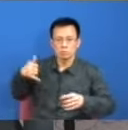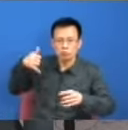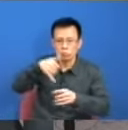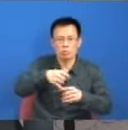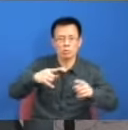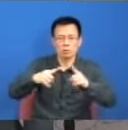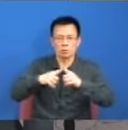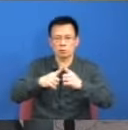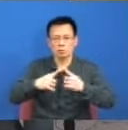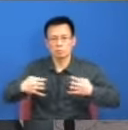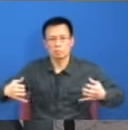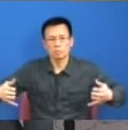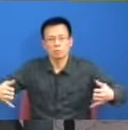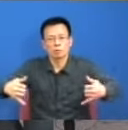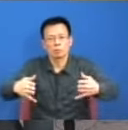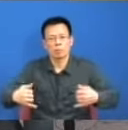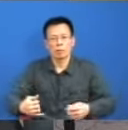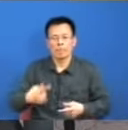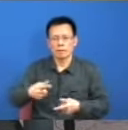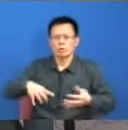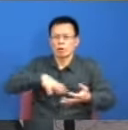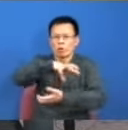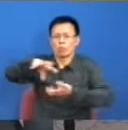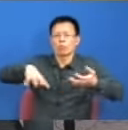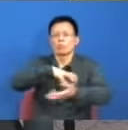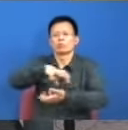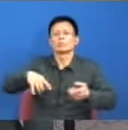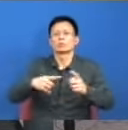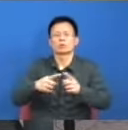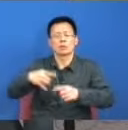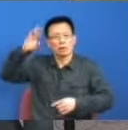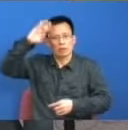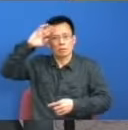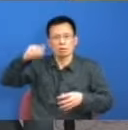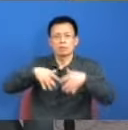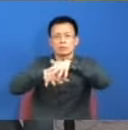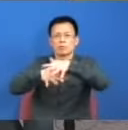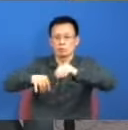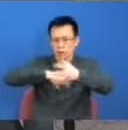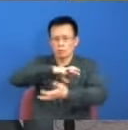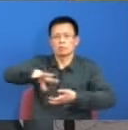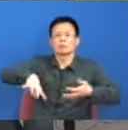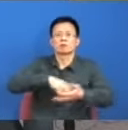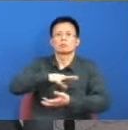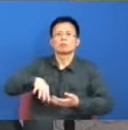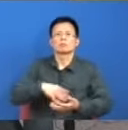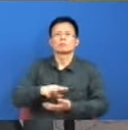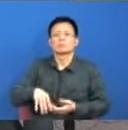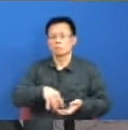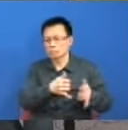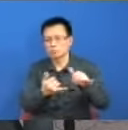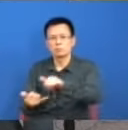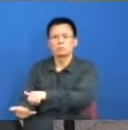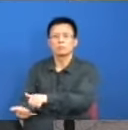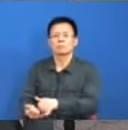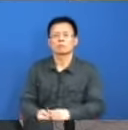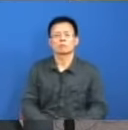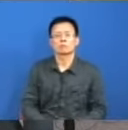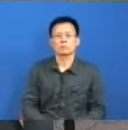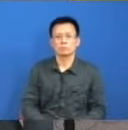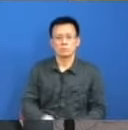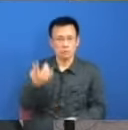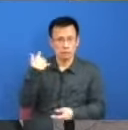時就見到又好混亂咯，即係大家差人啊示威者攆埋曬一齊嘅，攆曬地嘅， 係。